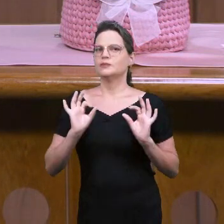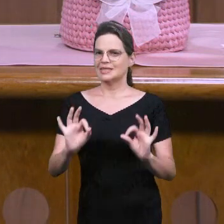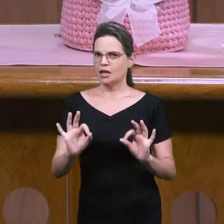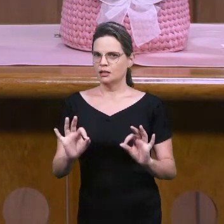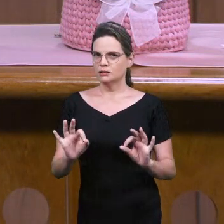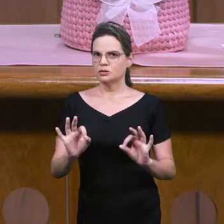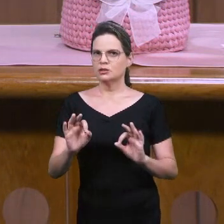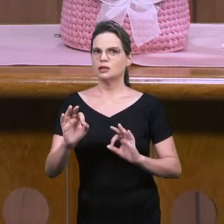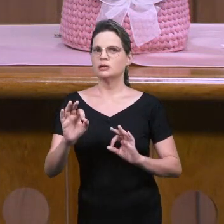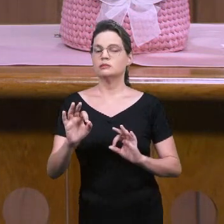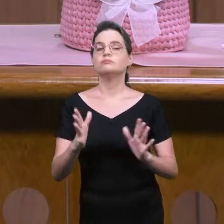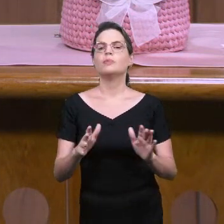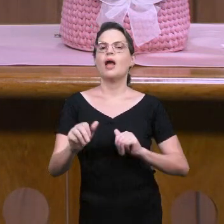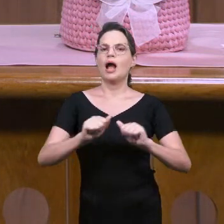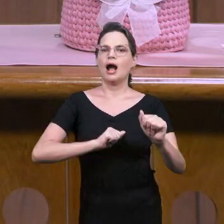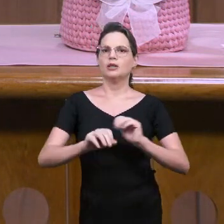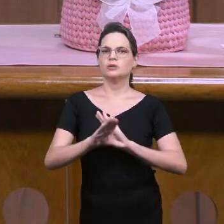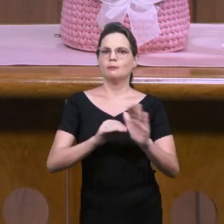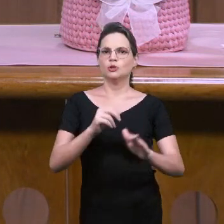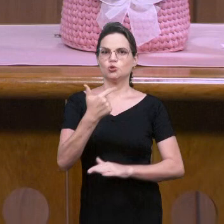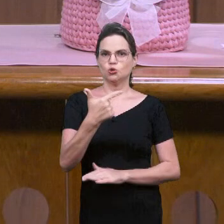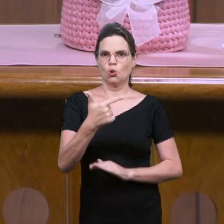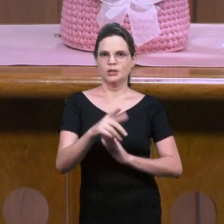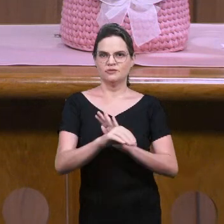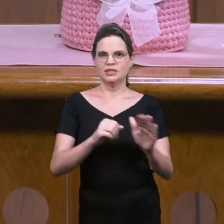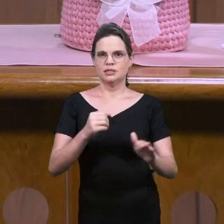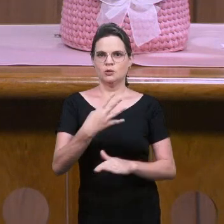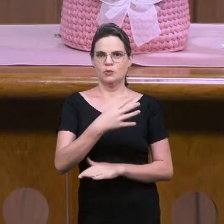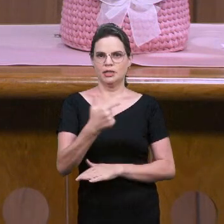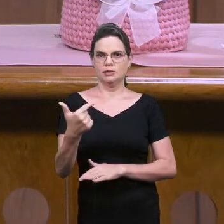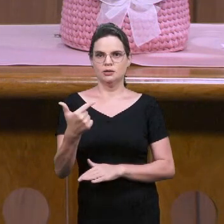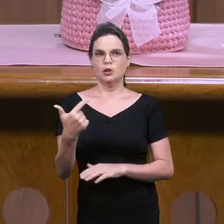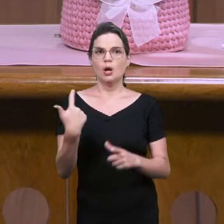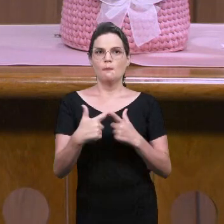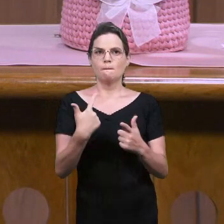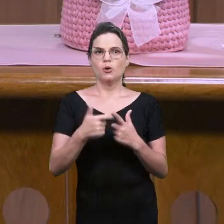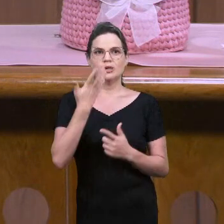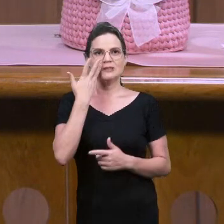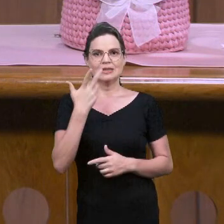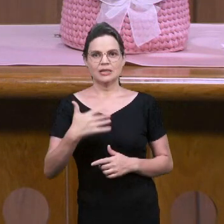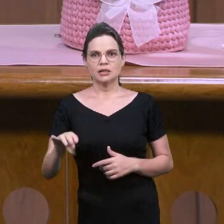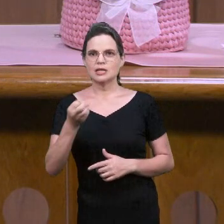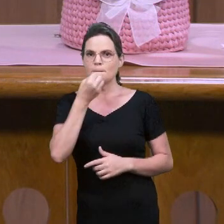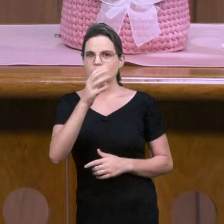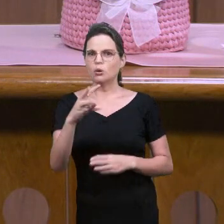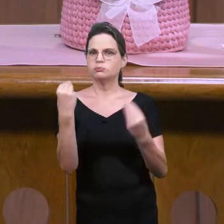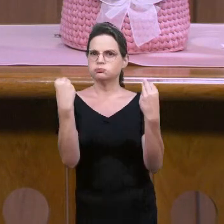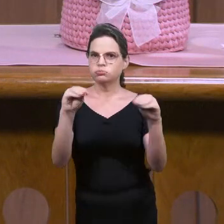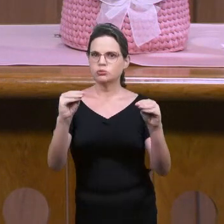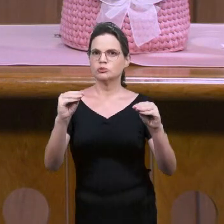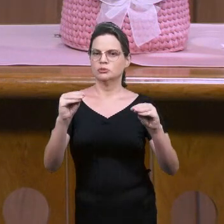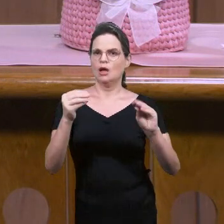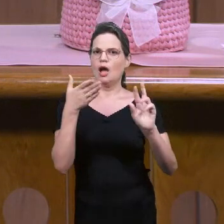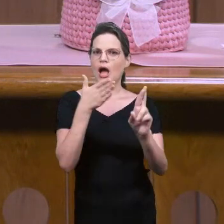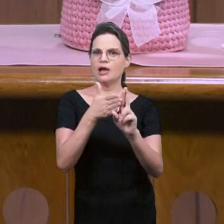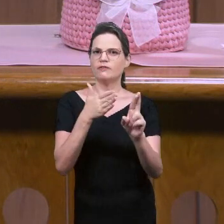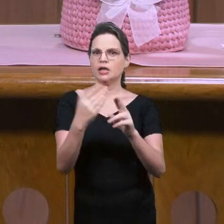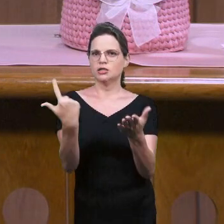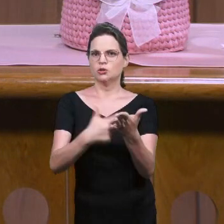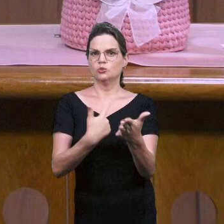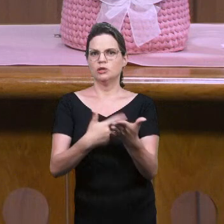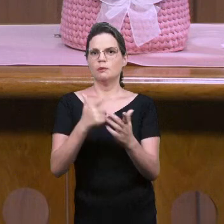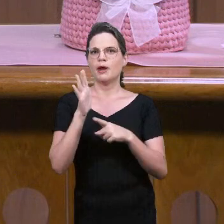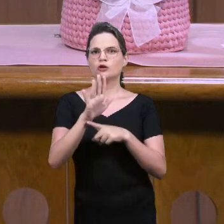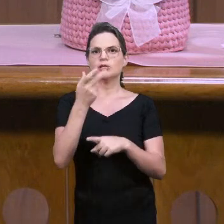oui, Actes 2.42. Comme c'est pour les enfants intermédiaires et adolescents, c'est intéressant de mettre cette référence pour aider